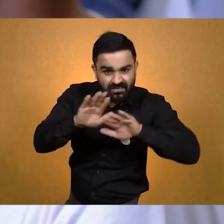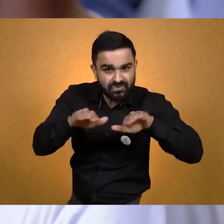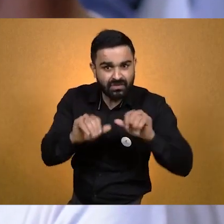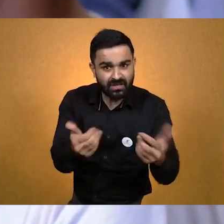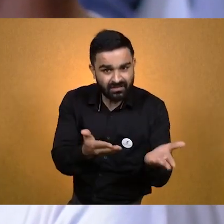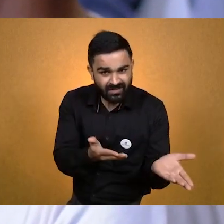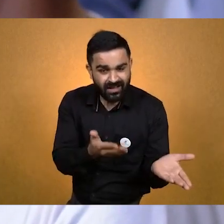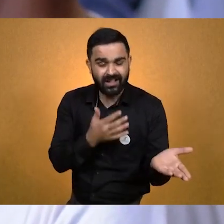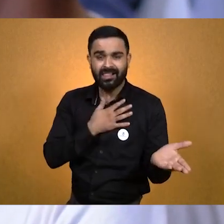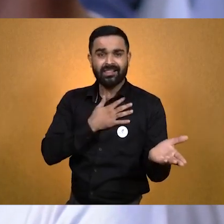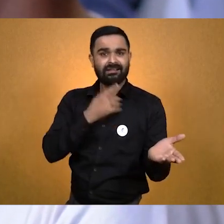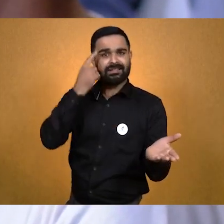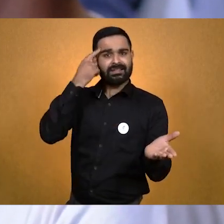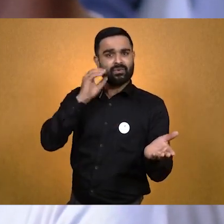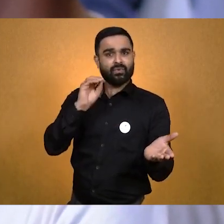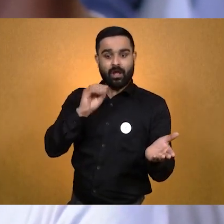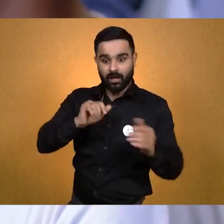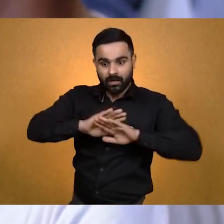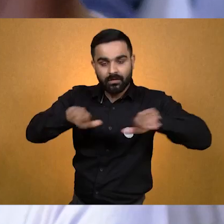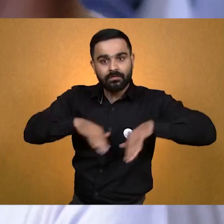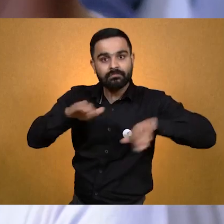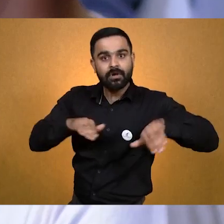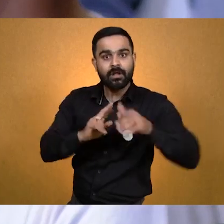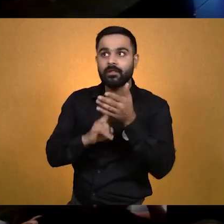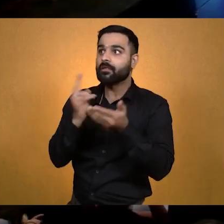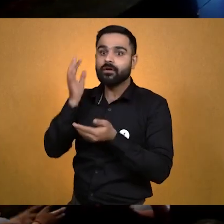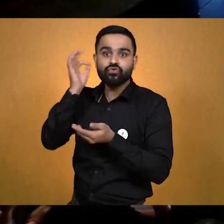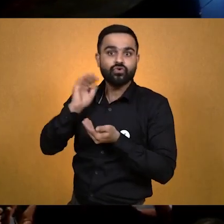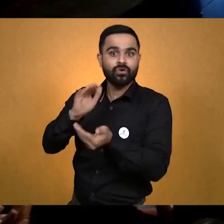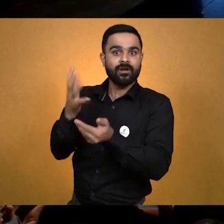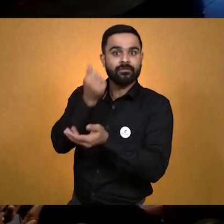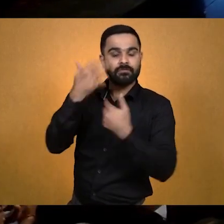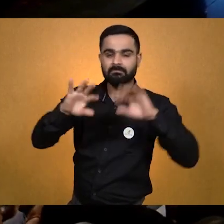पाएगा। आज इतनी बड़ी स्विमिंग कर लेता है कि नेशनल में गोल्ड मेडल जीत गया है।